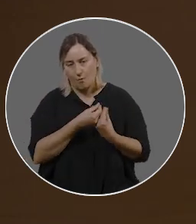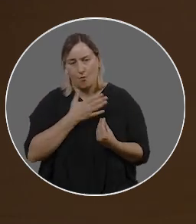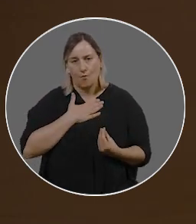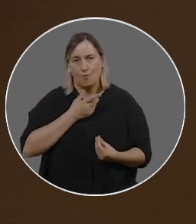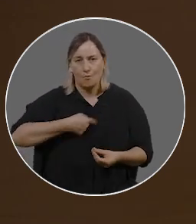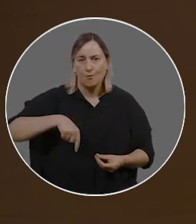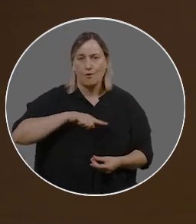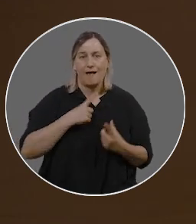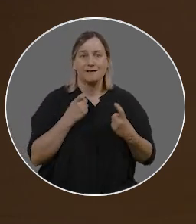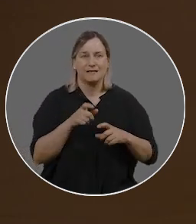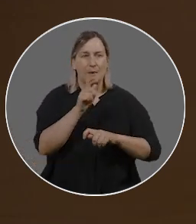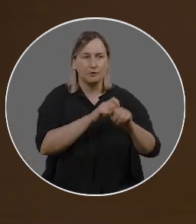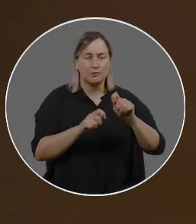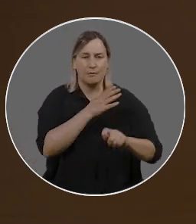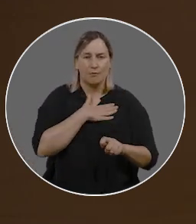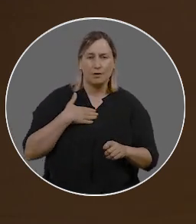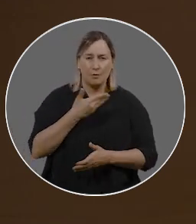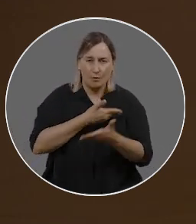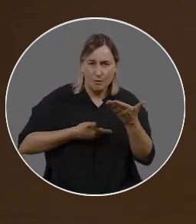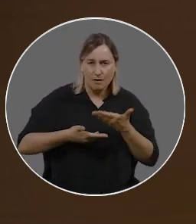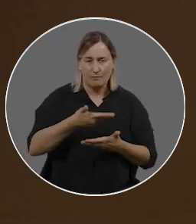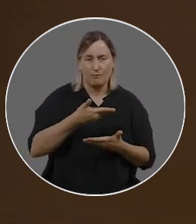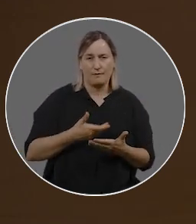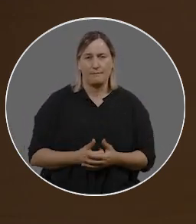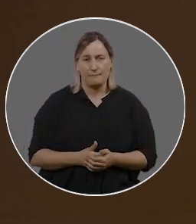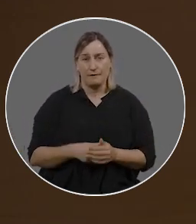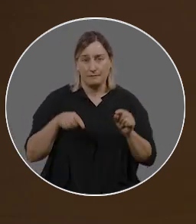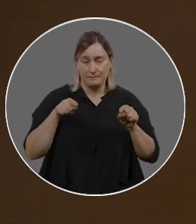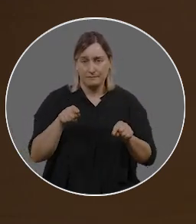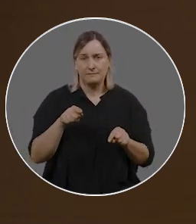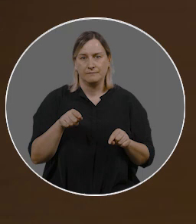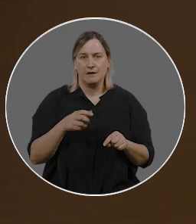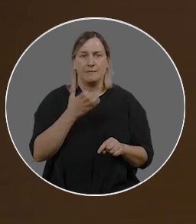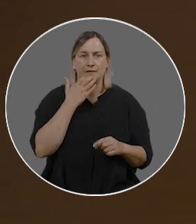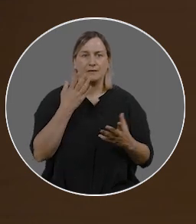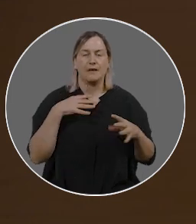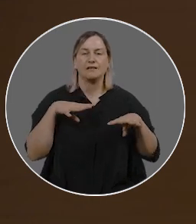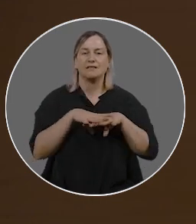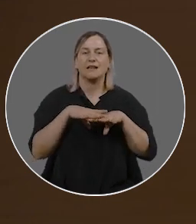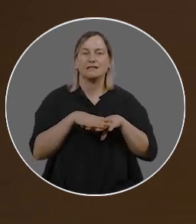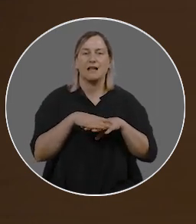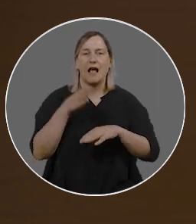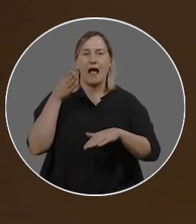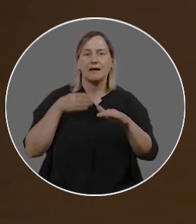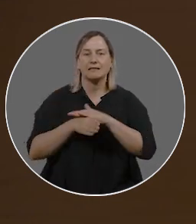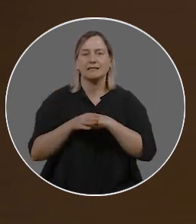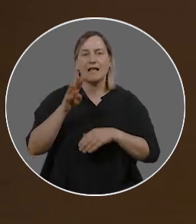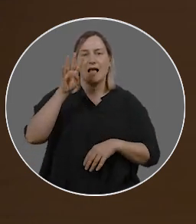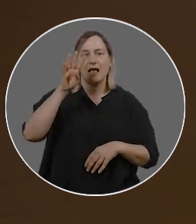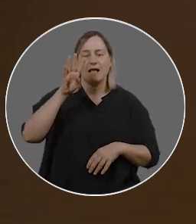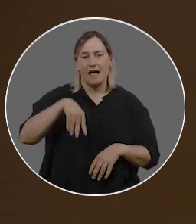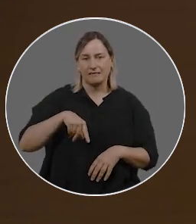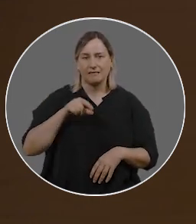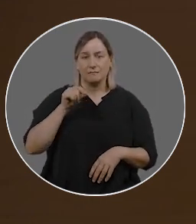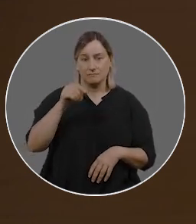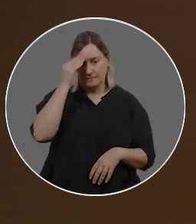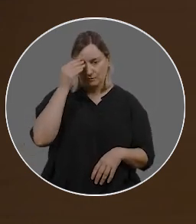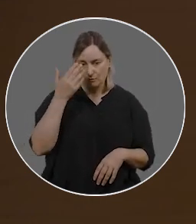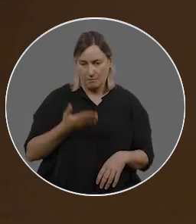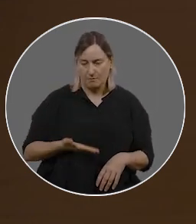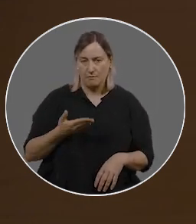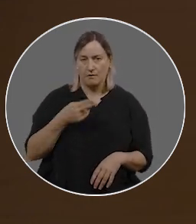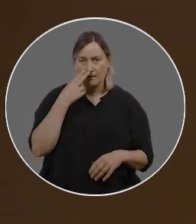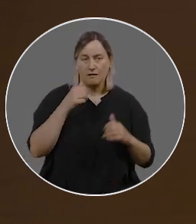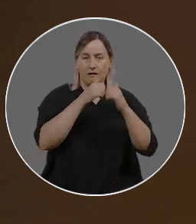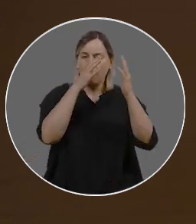necessitem associacions que vulguin col·laborar amb nosaltres. I aquí, per exemple, la xarxa AccessCat pot ser un bon pol per atreure